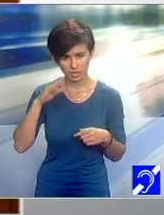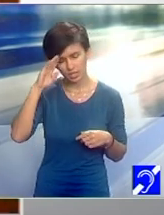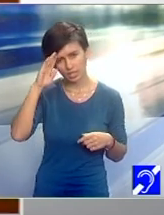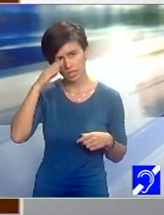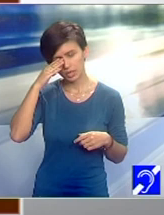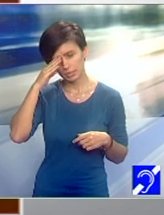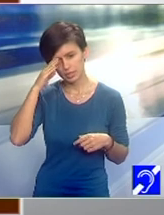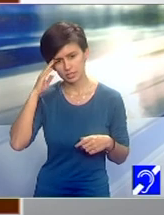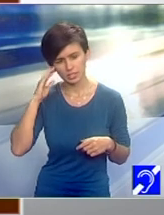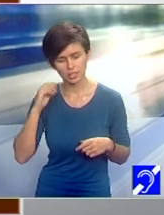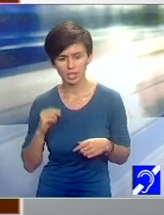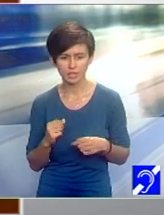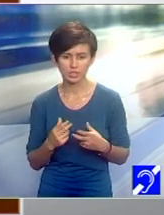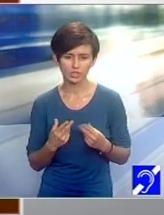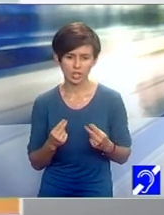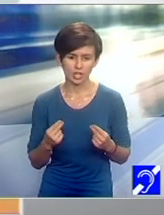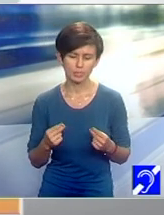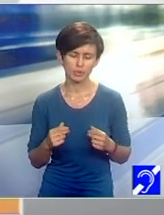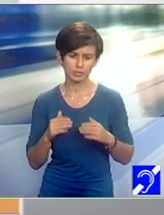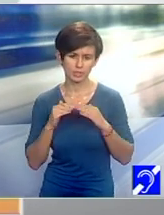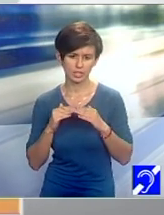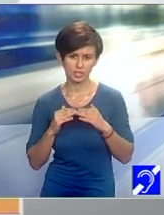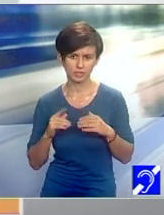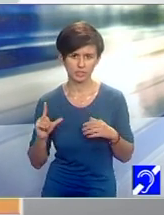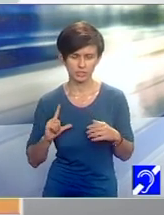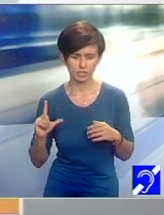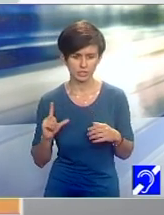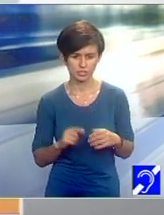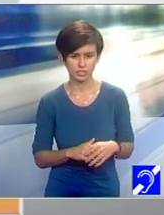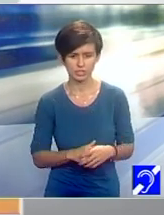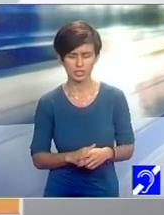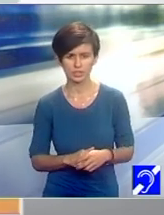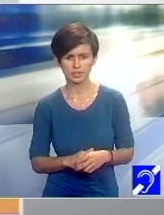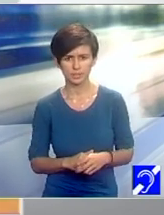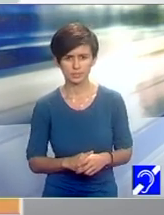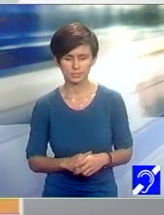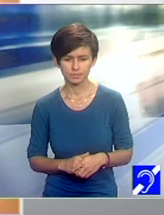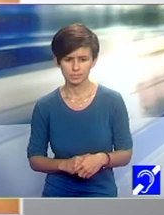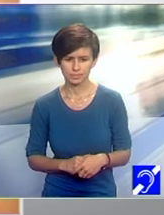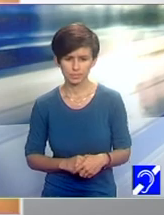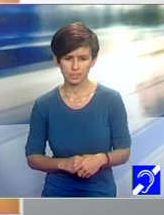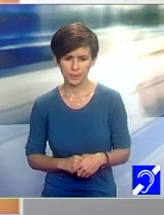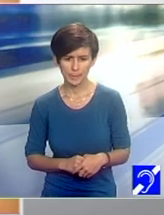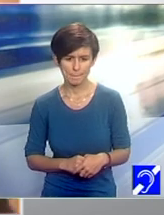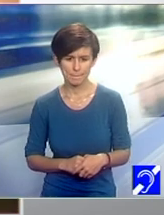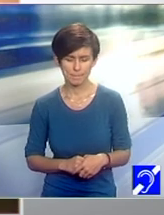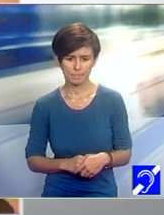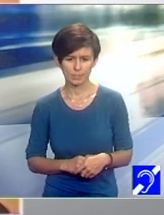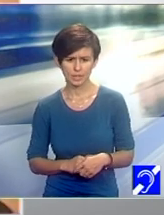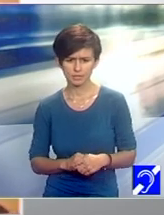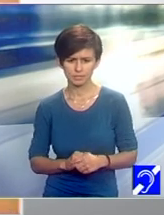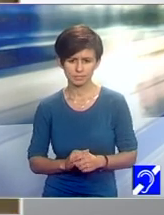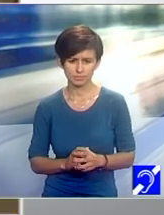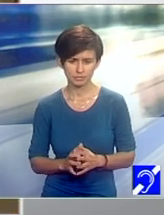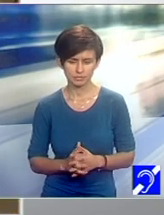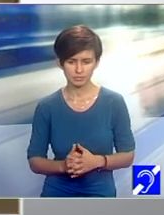masterat, adică să le dăm posibilitatea unul din doi să continue prin masterat ciclul următor de